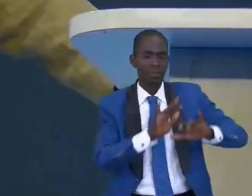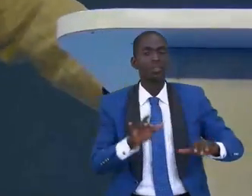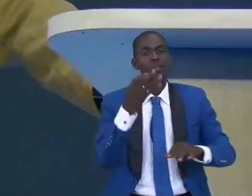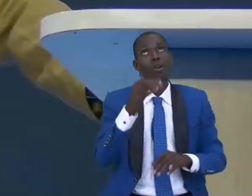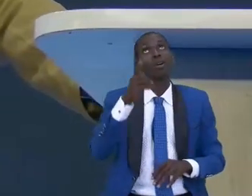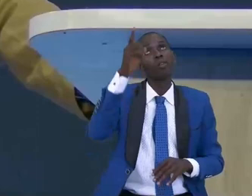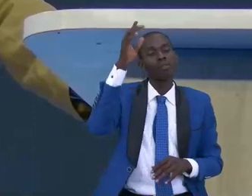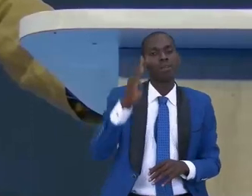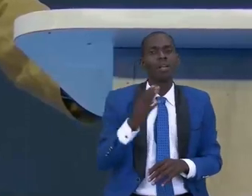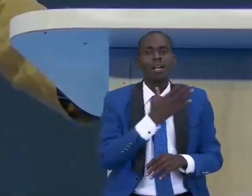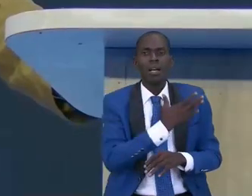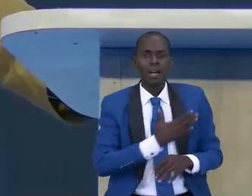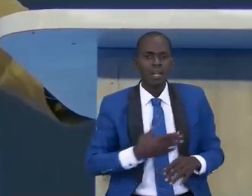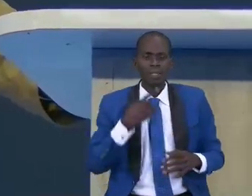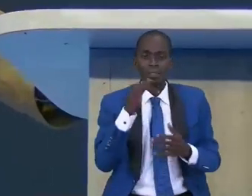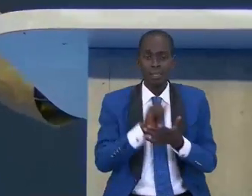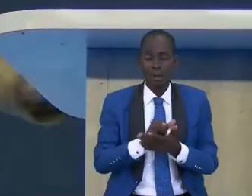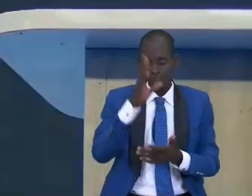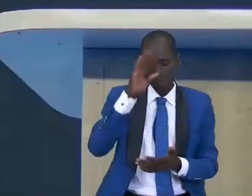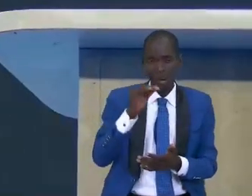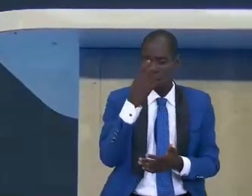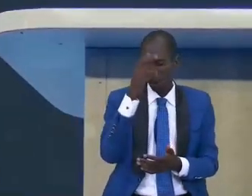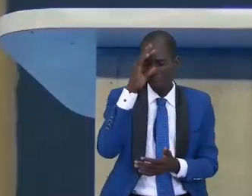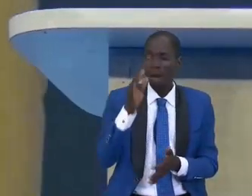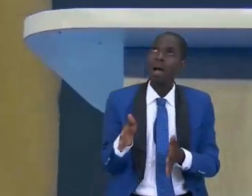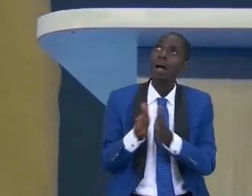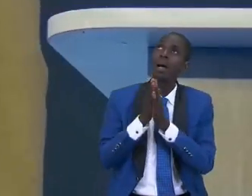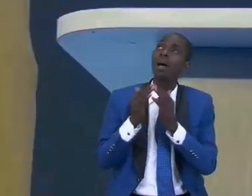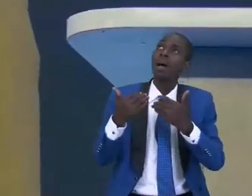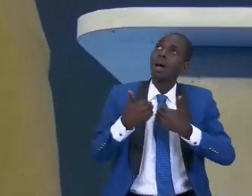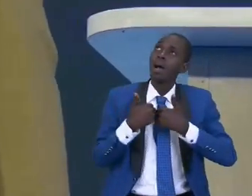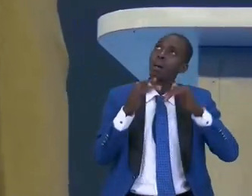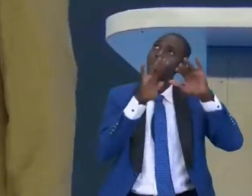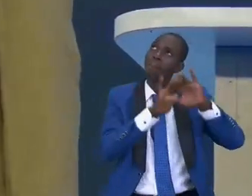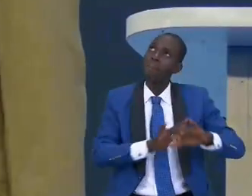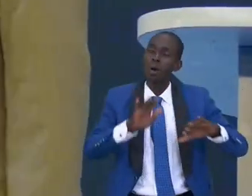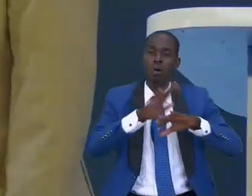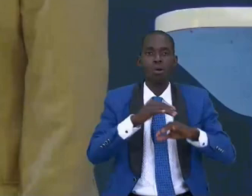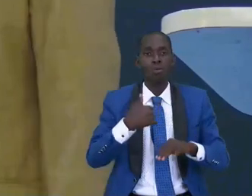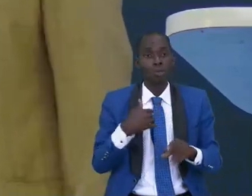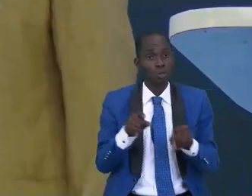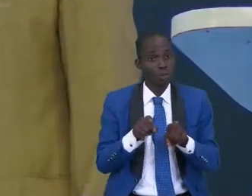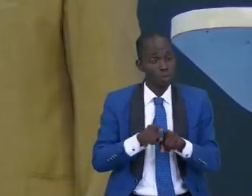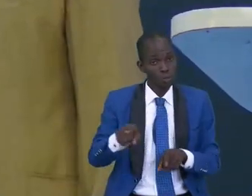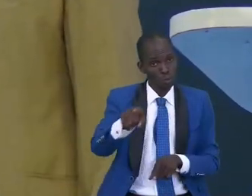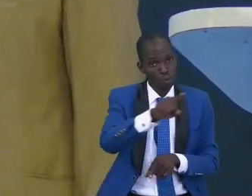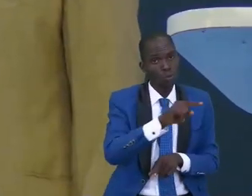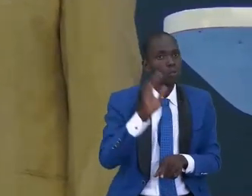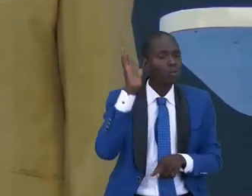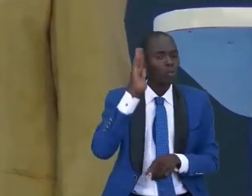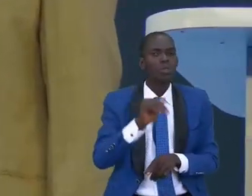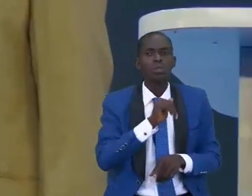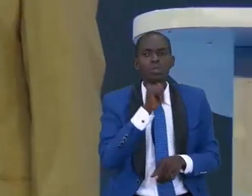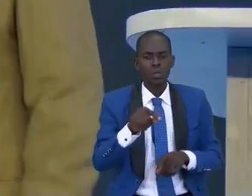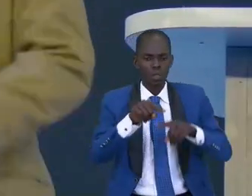savait ça. Il le savait. Il dit que, aie pitié de moi. Comme tu viens ce soir et tu ne dépends